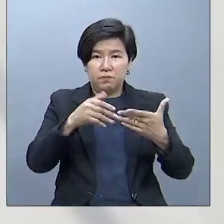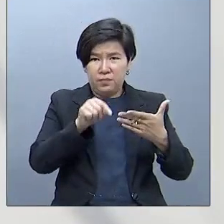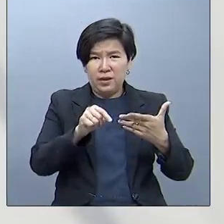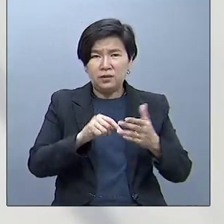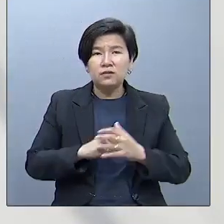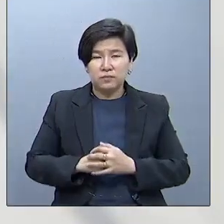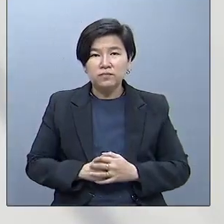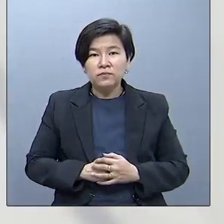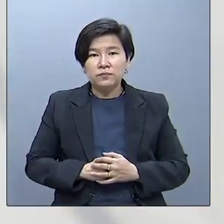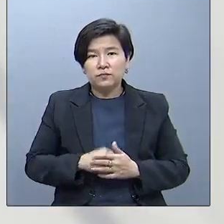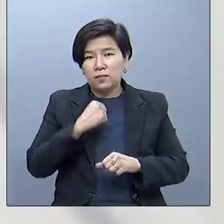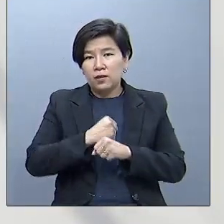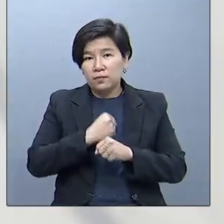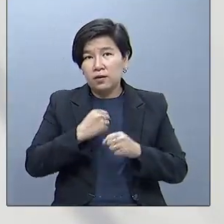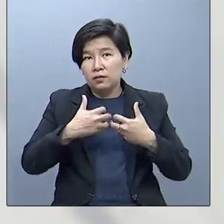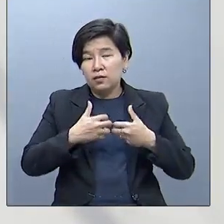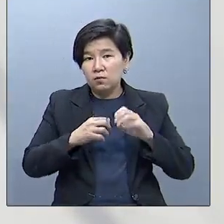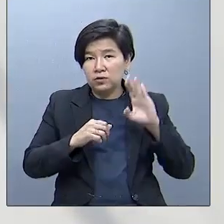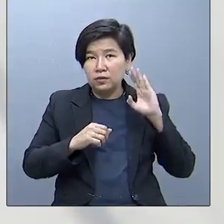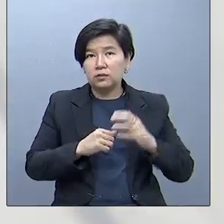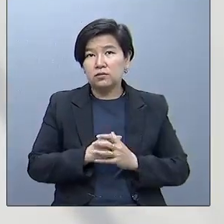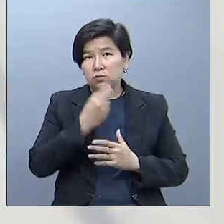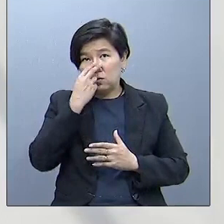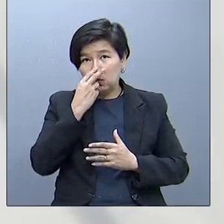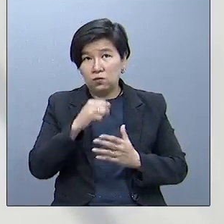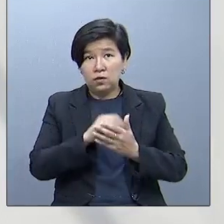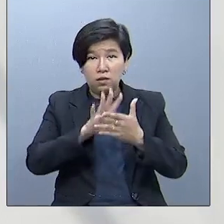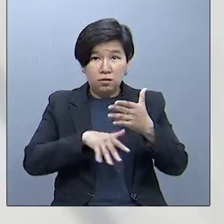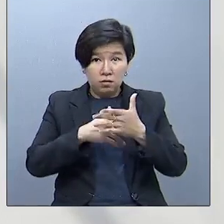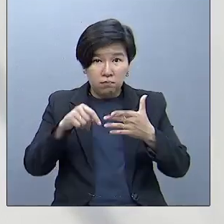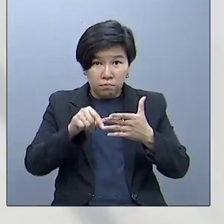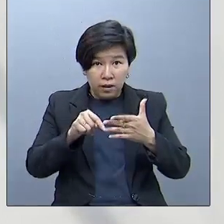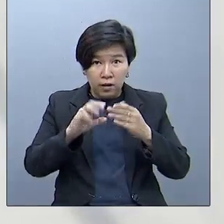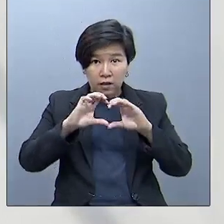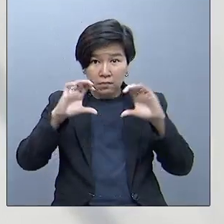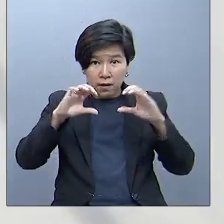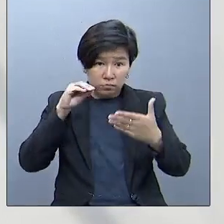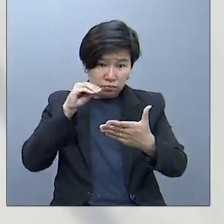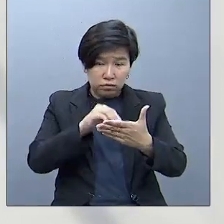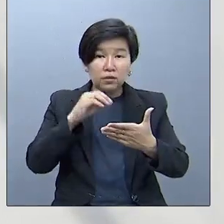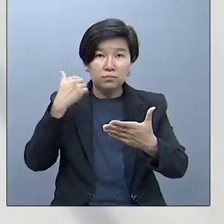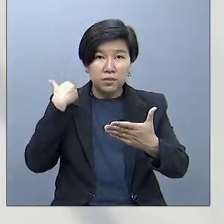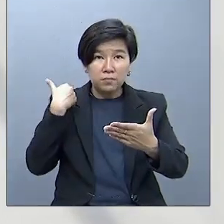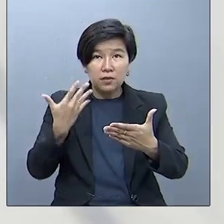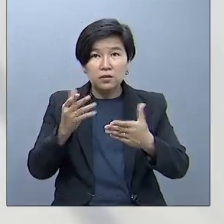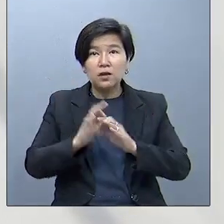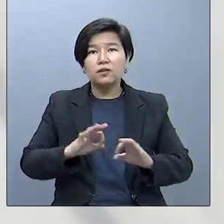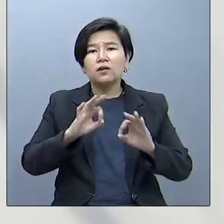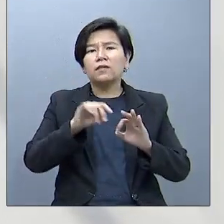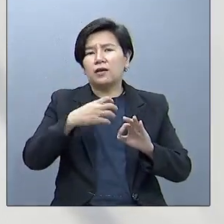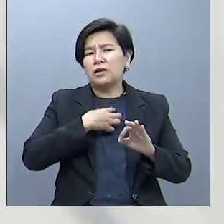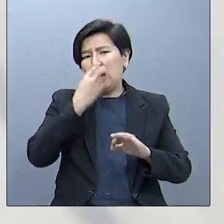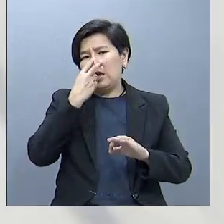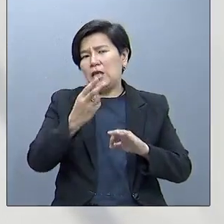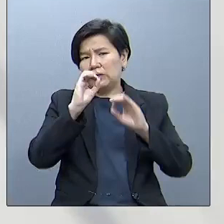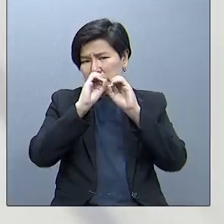ภาคธุรกิจในเวลานี้ก็อยู่ในแผนของภาคที่เป็แนำในการจะตั้งรัฐบาลด้วยเพียงแต่เขาต้การความชัเจ